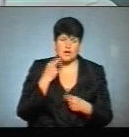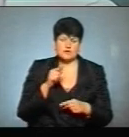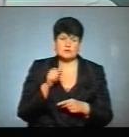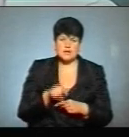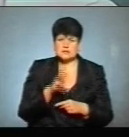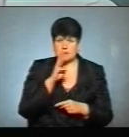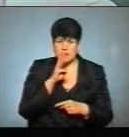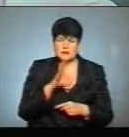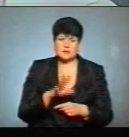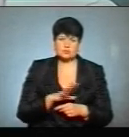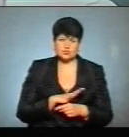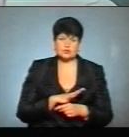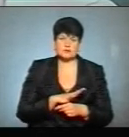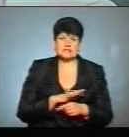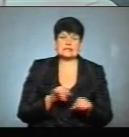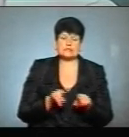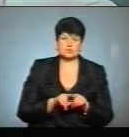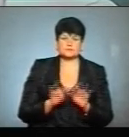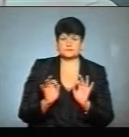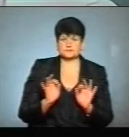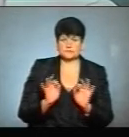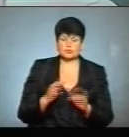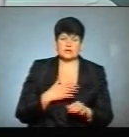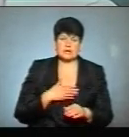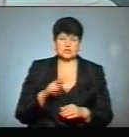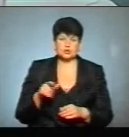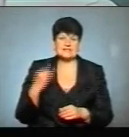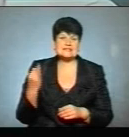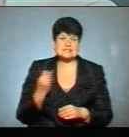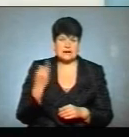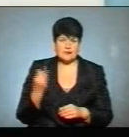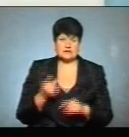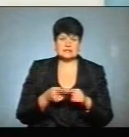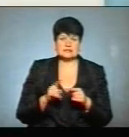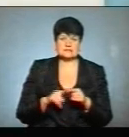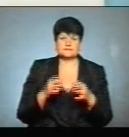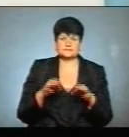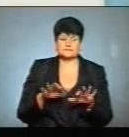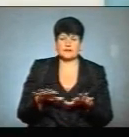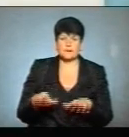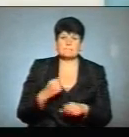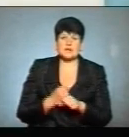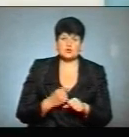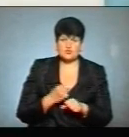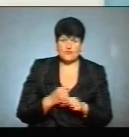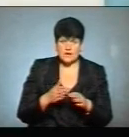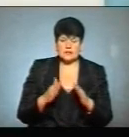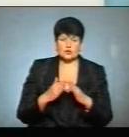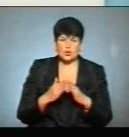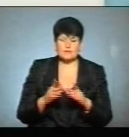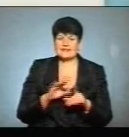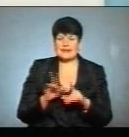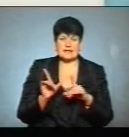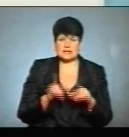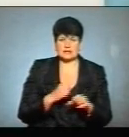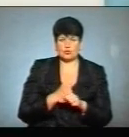заробітна плата була такою гідною, щоб наші люди цікавились такими вакансіями, щоб працювали вдома, не їхали на роботу